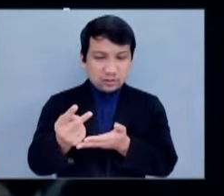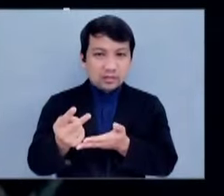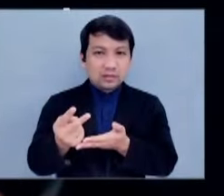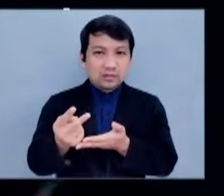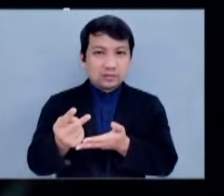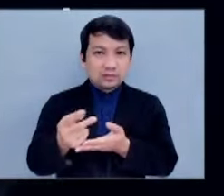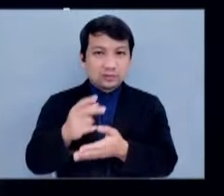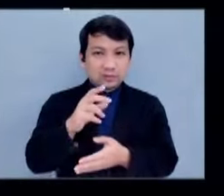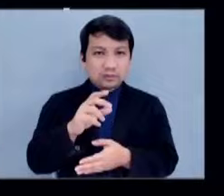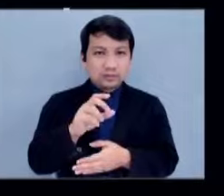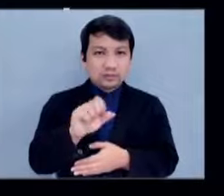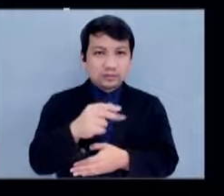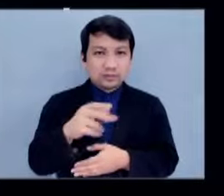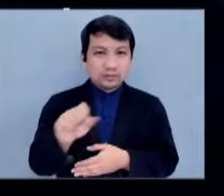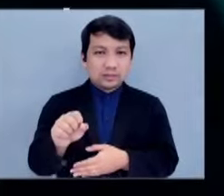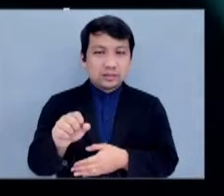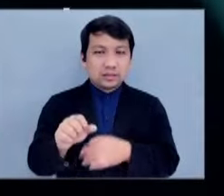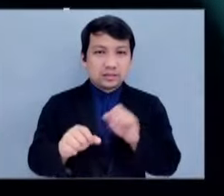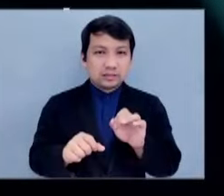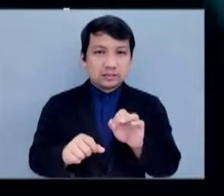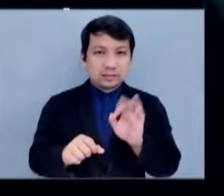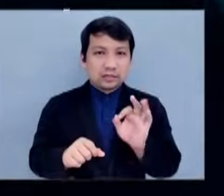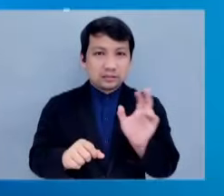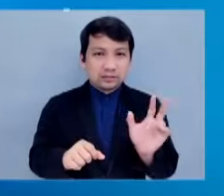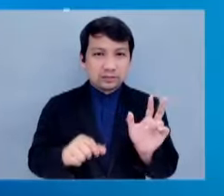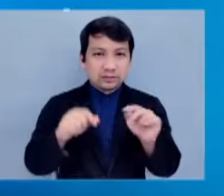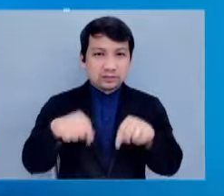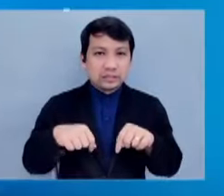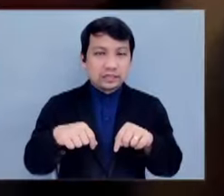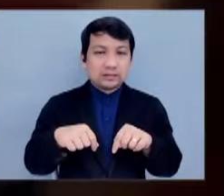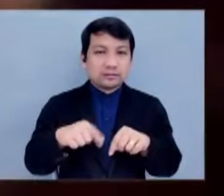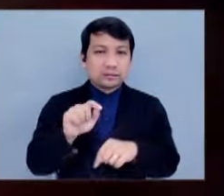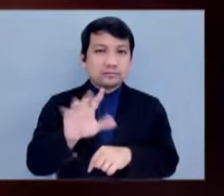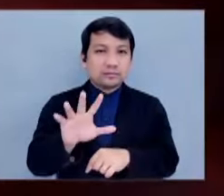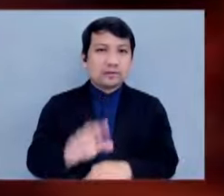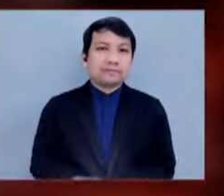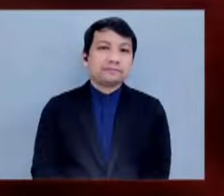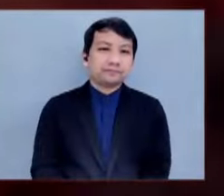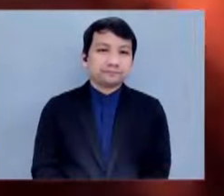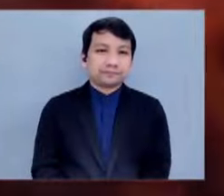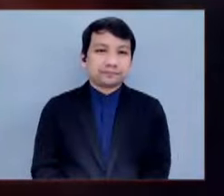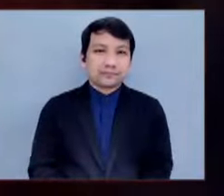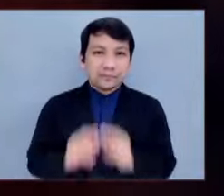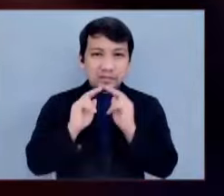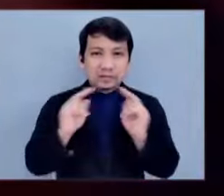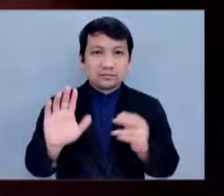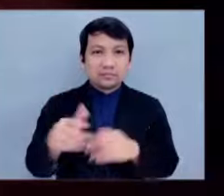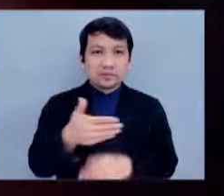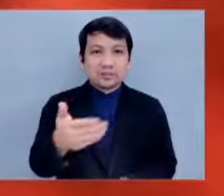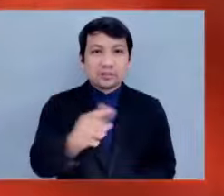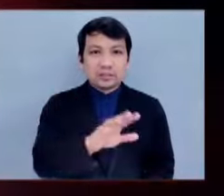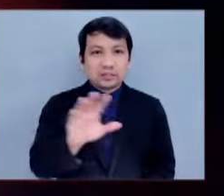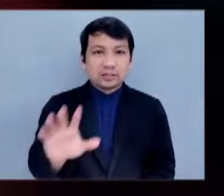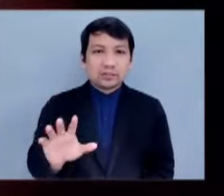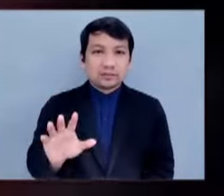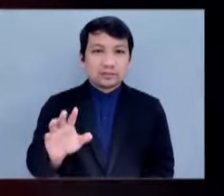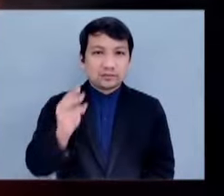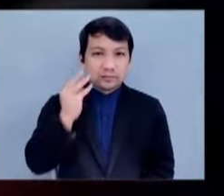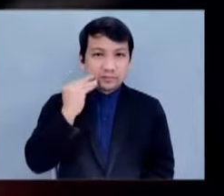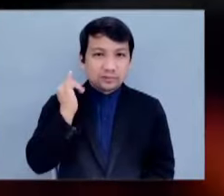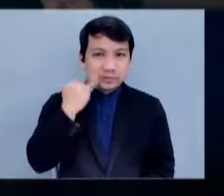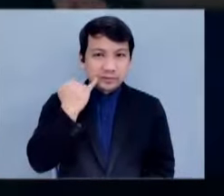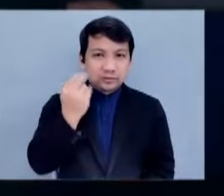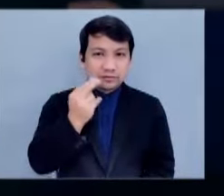high. 9:30 PM, dito lang sa TV5. Nagbabalita mula sa Frontline, MJ